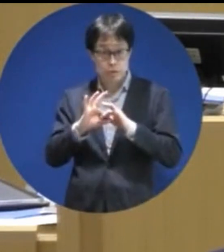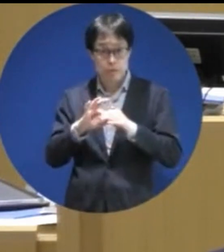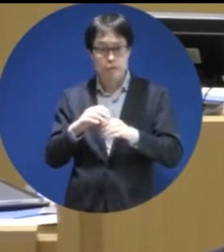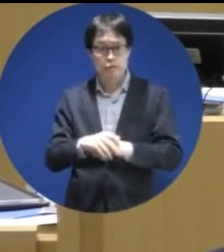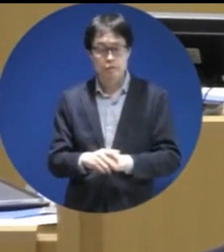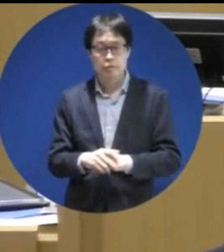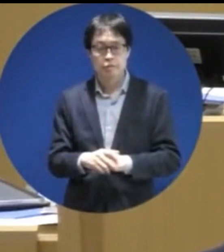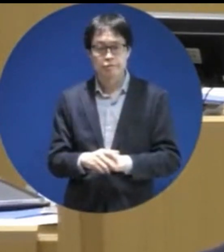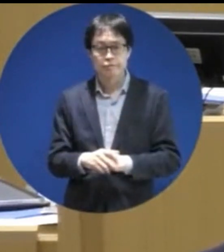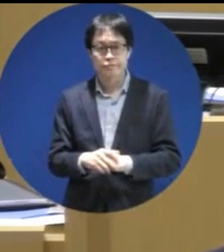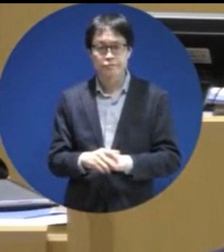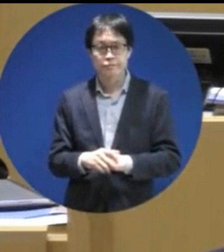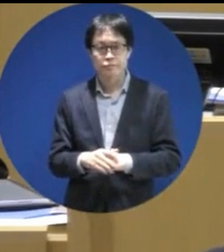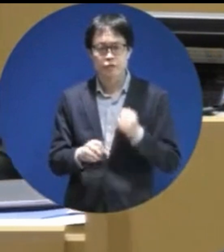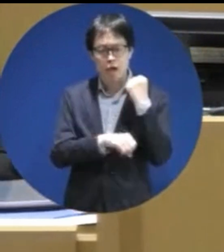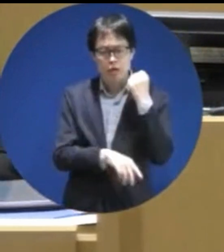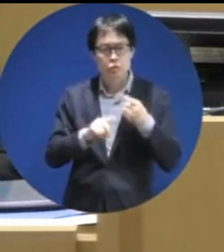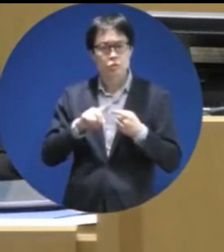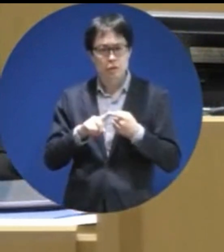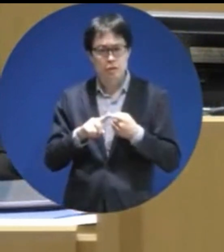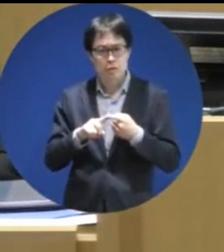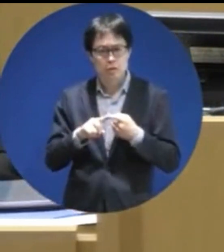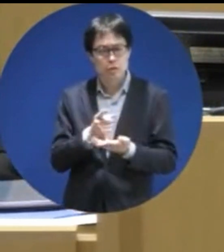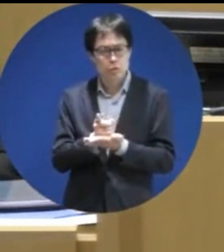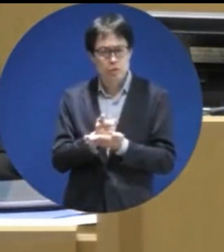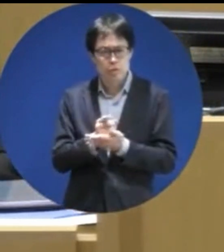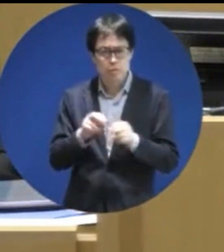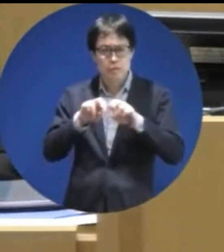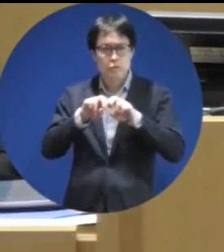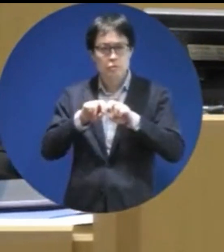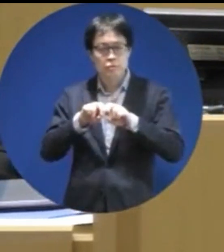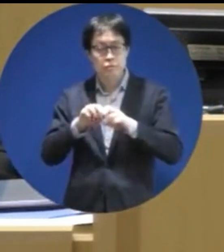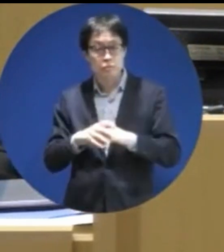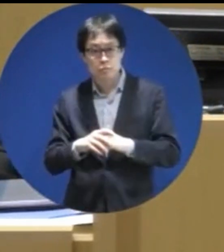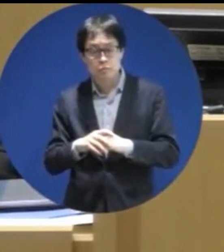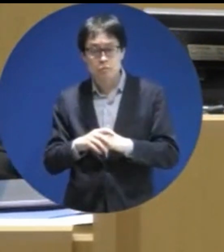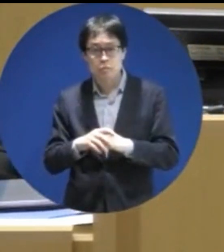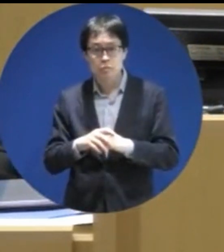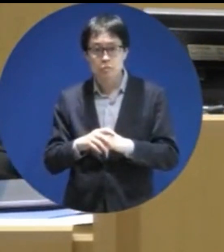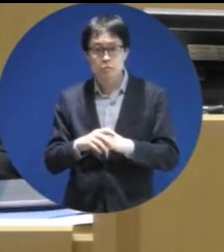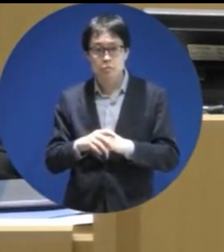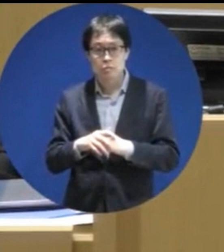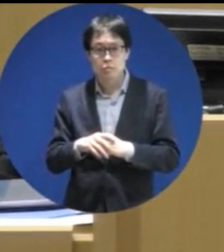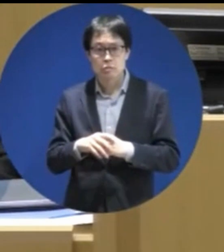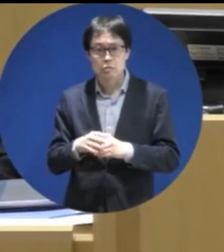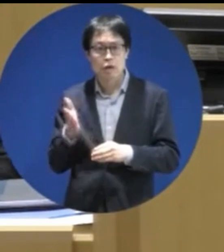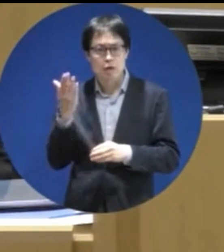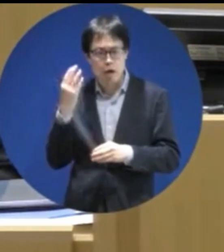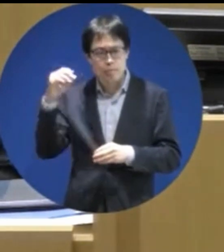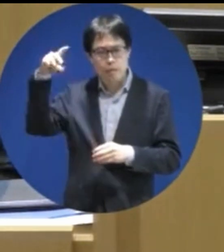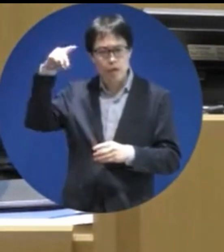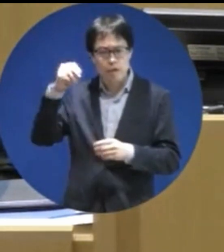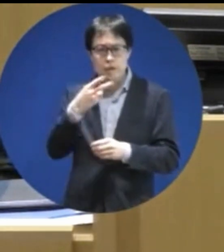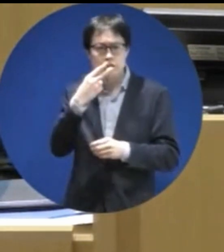ども、基本的には、今方針としては開発で大きいビルができたときにその中に作っていきます。で、その当時確かに電子タバコについ